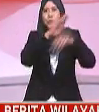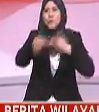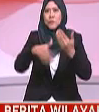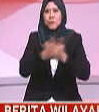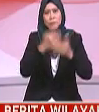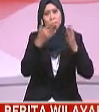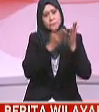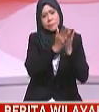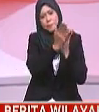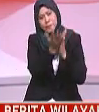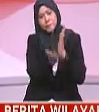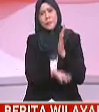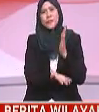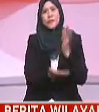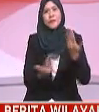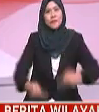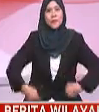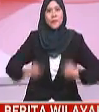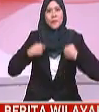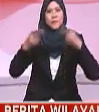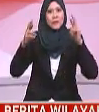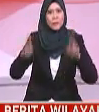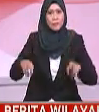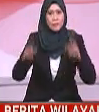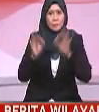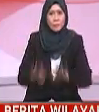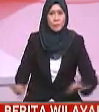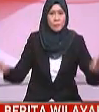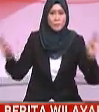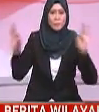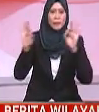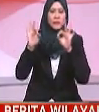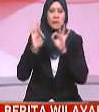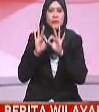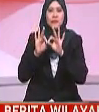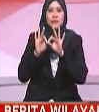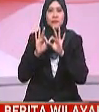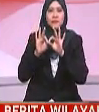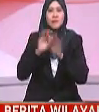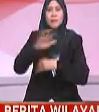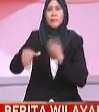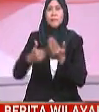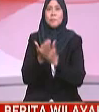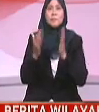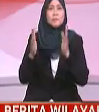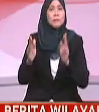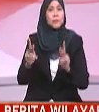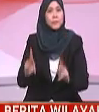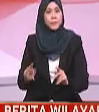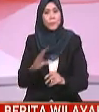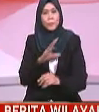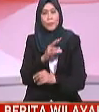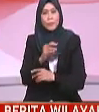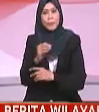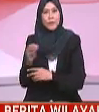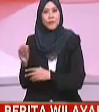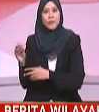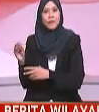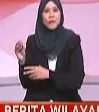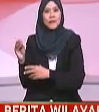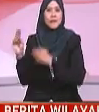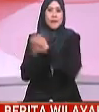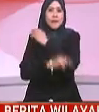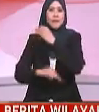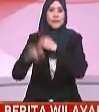aspek kehidupan rakyat, kepentingan semua kaum dan juga